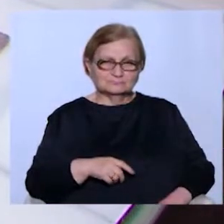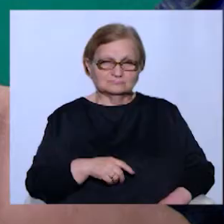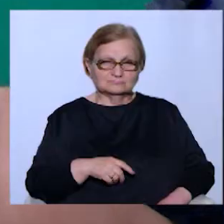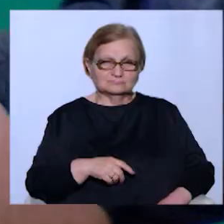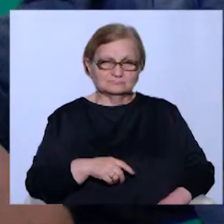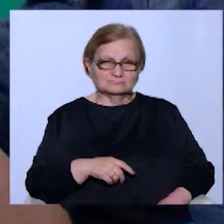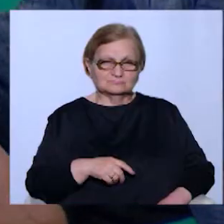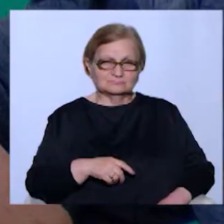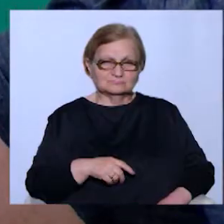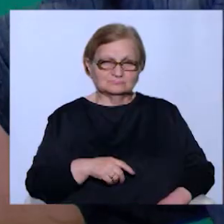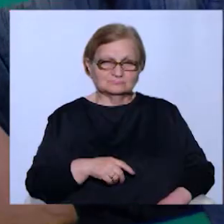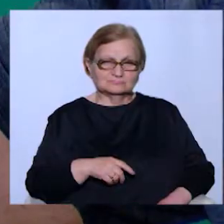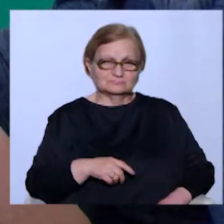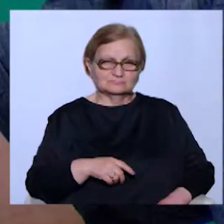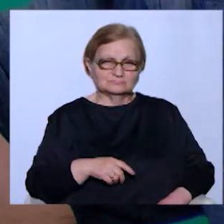მიუმატოთ ხუთი.